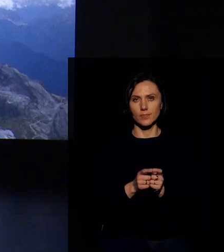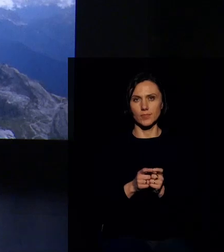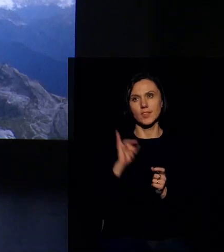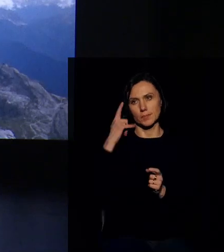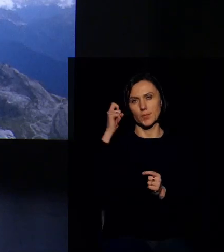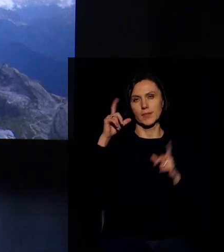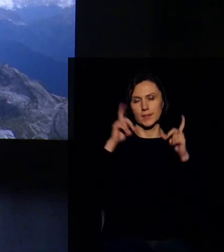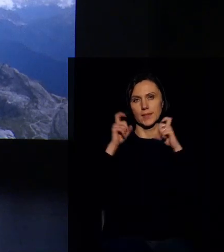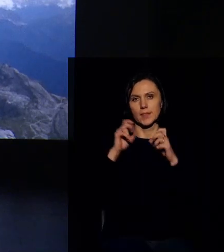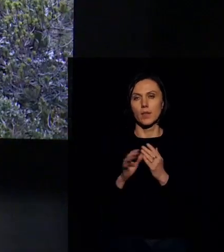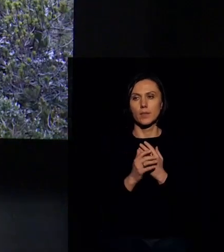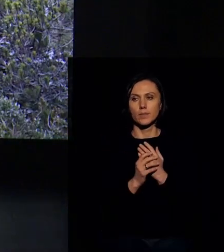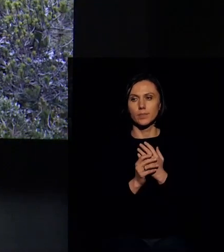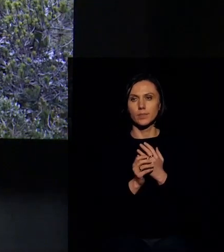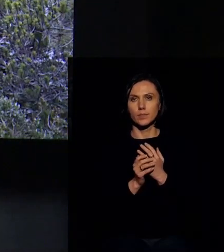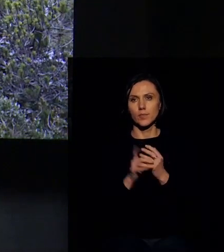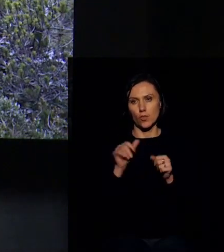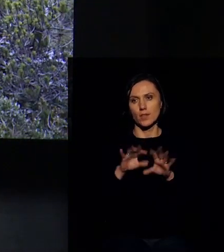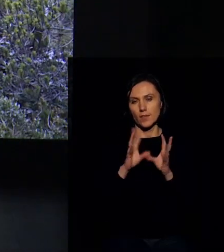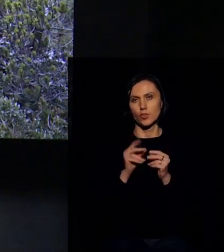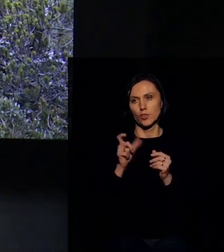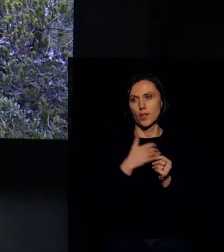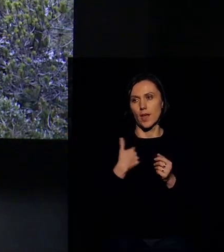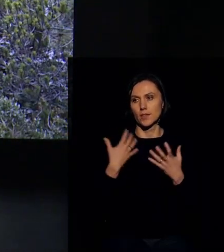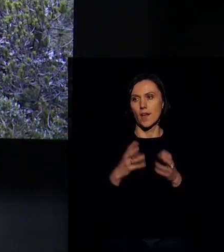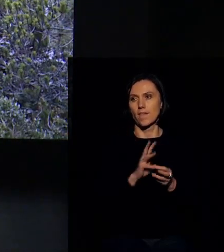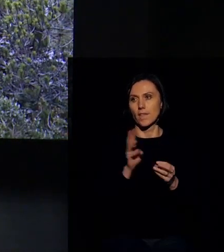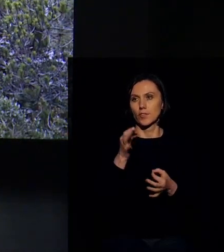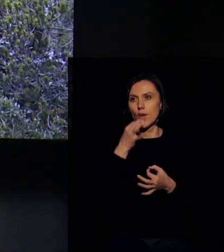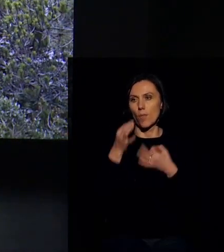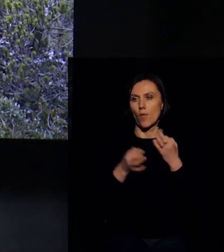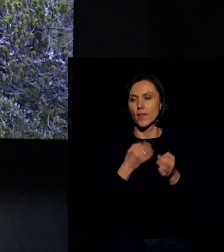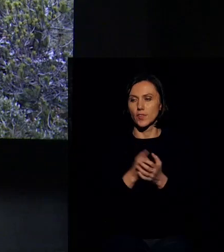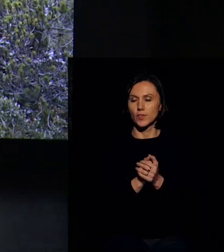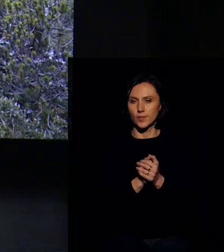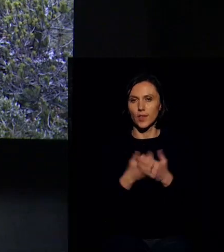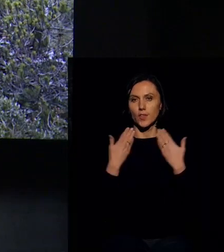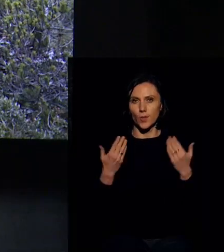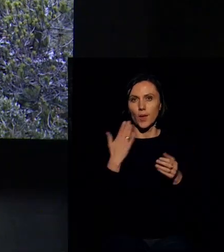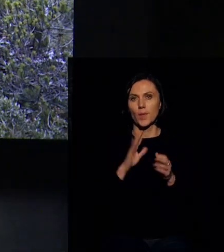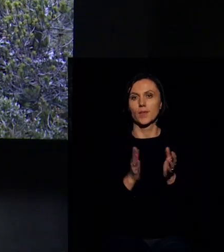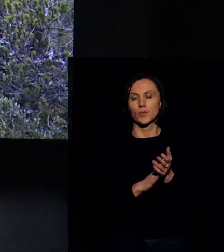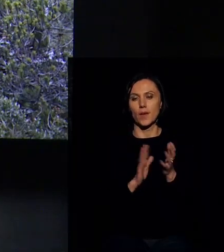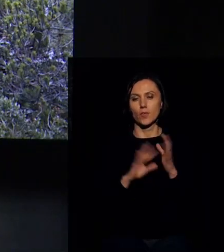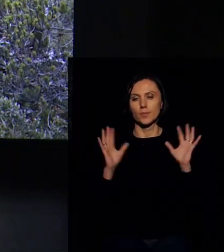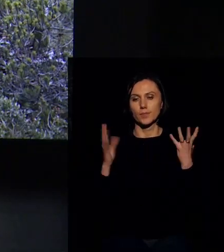pamiątkowe zdjęcie na szczycie. I to wszystko, co chciałam wam dzisiaj opowiedzieć. Dziękuję bardzo.